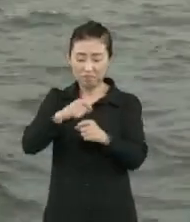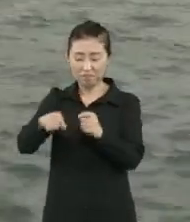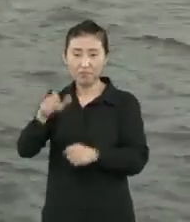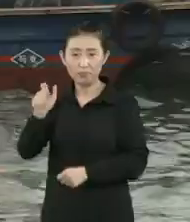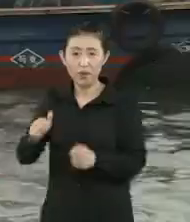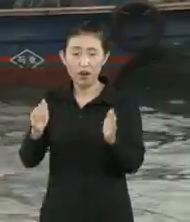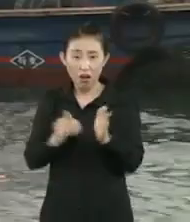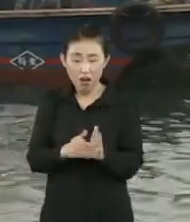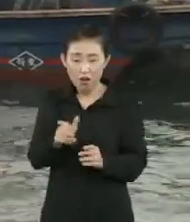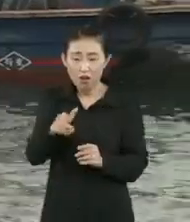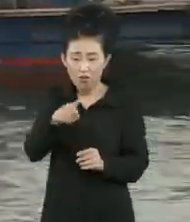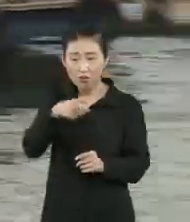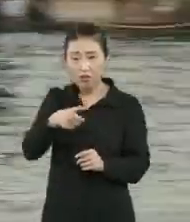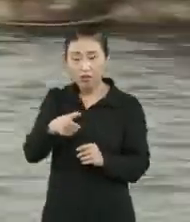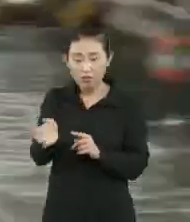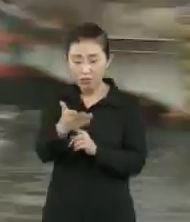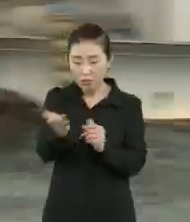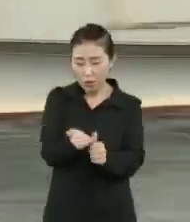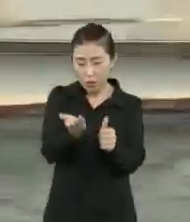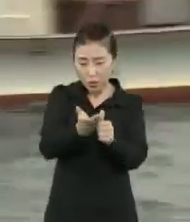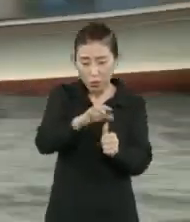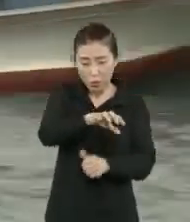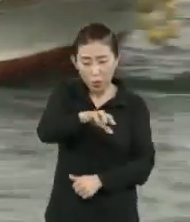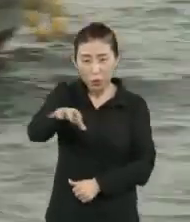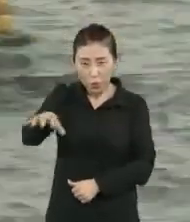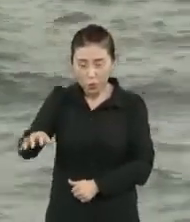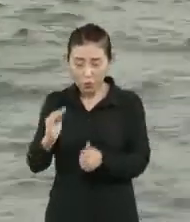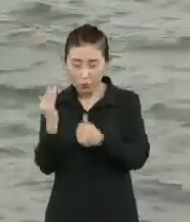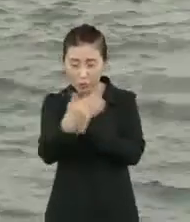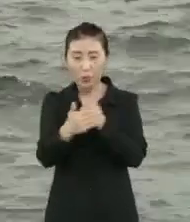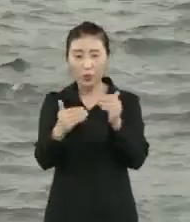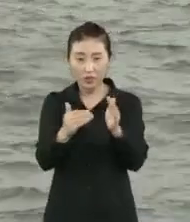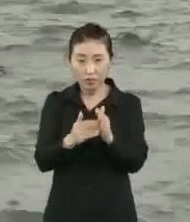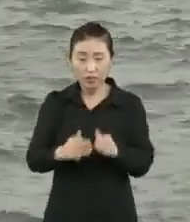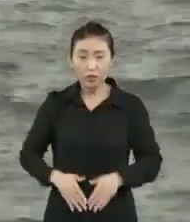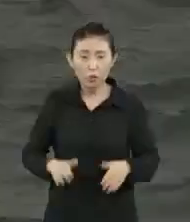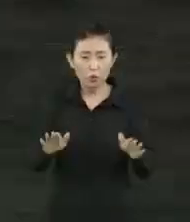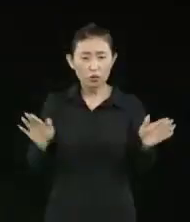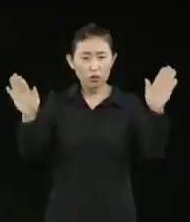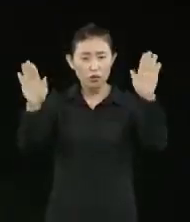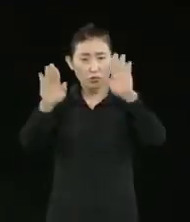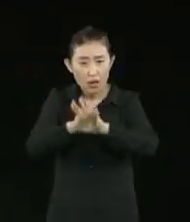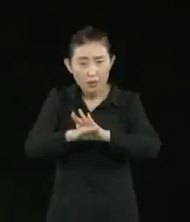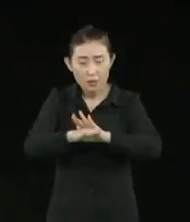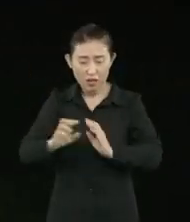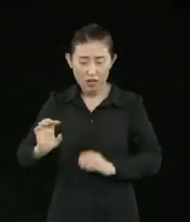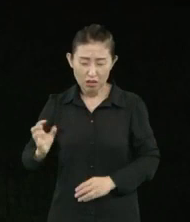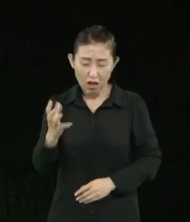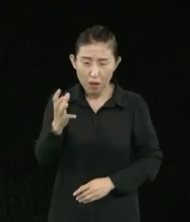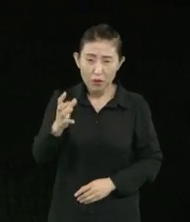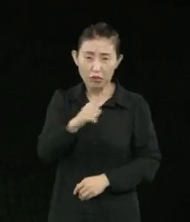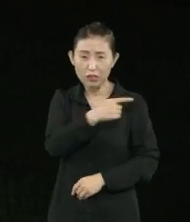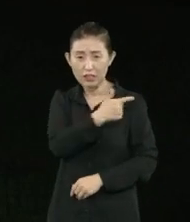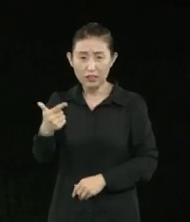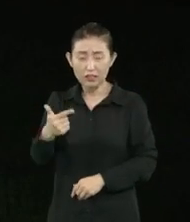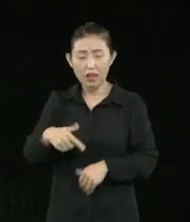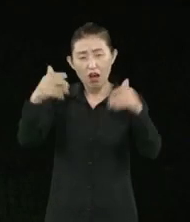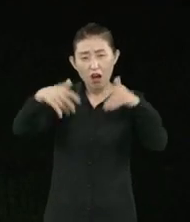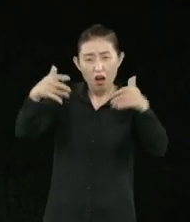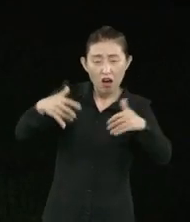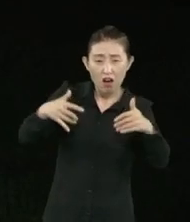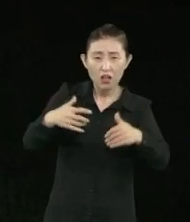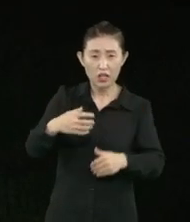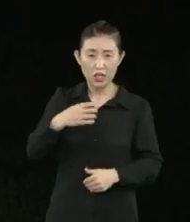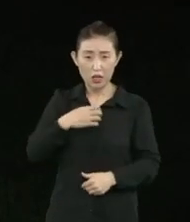수산양식 시선 쉽게 소의 도 보호 조치가 이루어 졌습니다 각 지자체는 오늘밤이 이번 태풍 의 최대의 위기가 될 것으로 보고